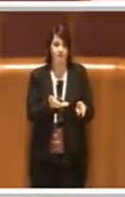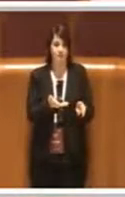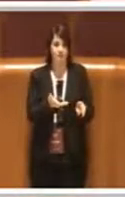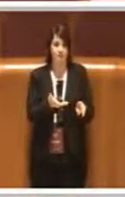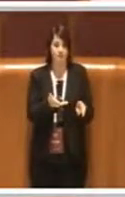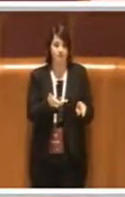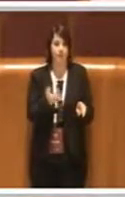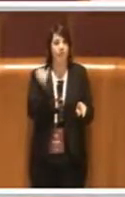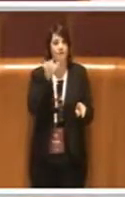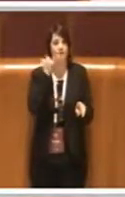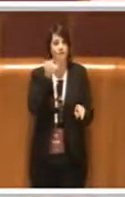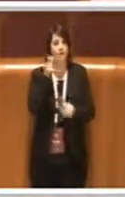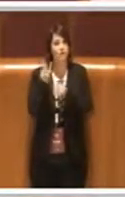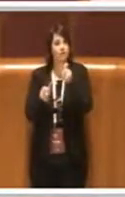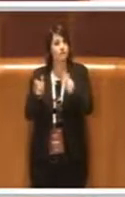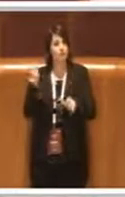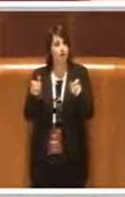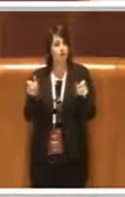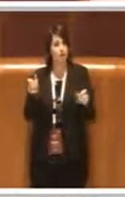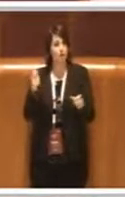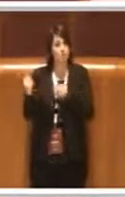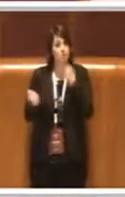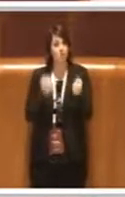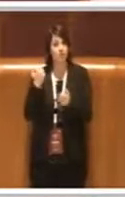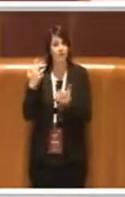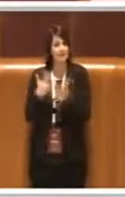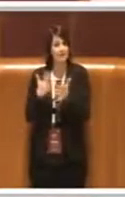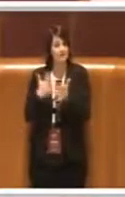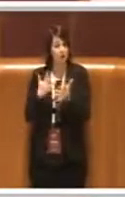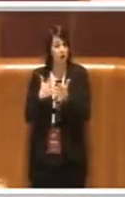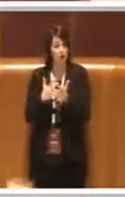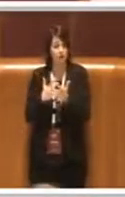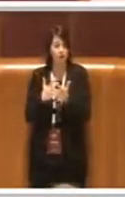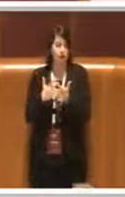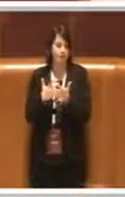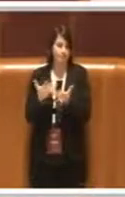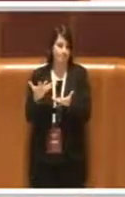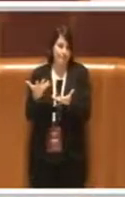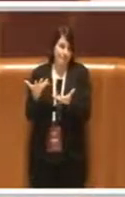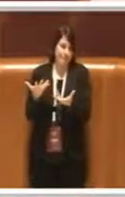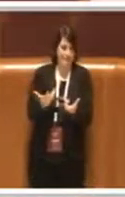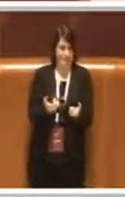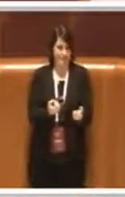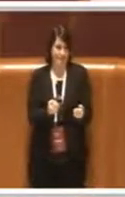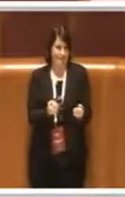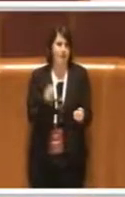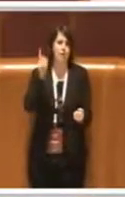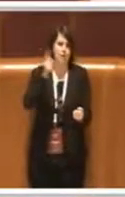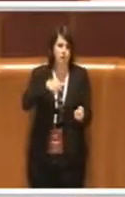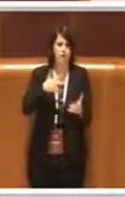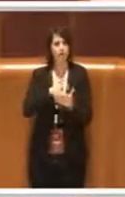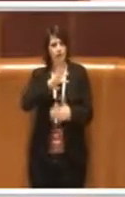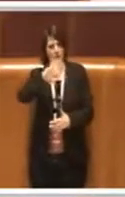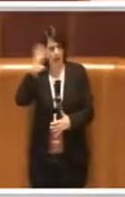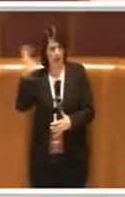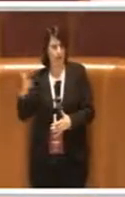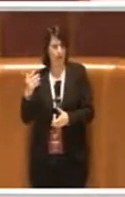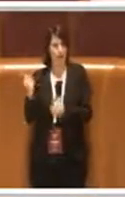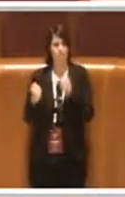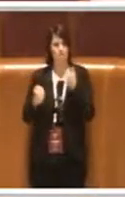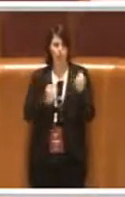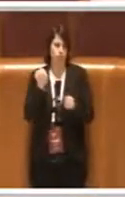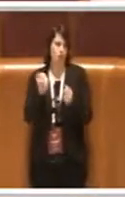all'accoglimento delle persone che hanno difficoltà di natura principalmente motoria, ma anche di altri tipi di difficoltà. Quindi con la mozione